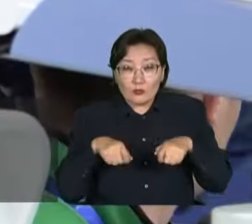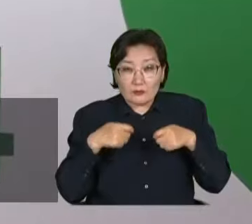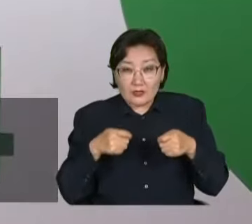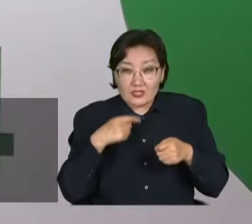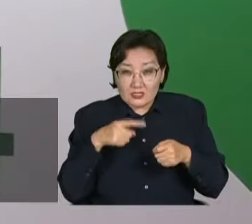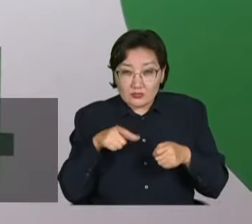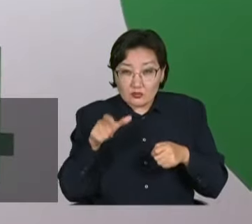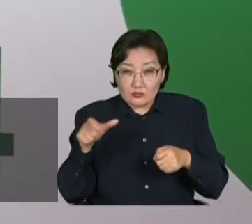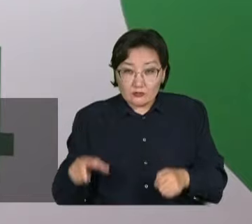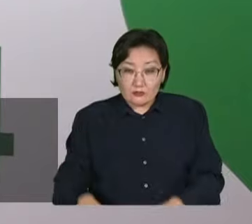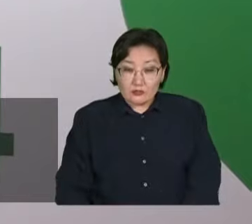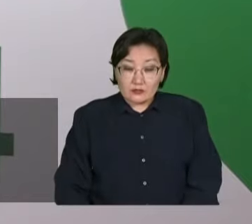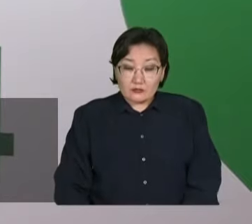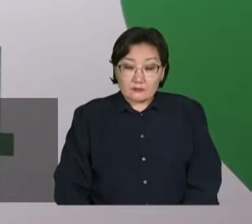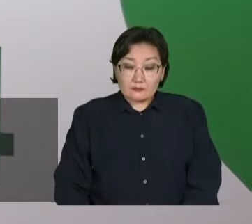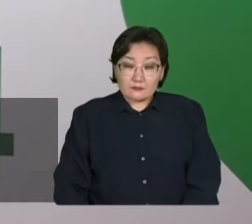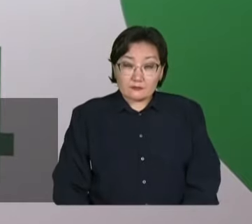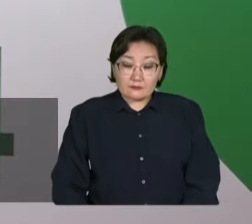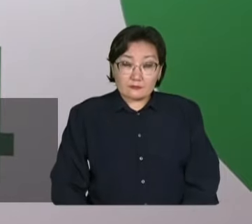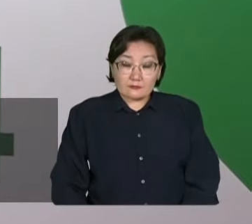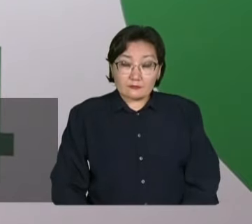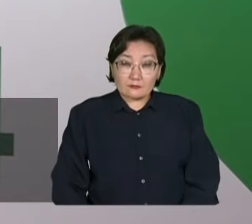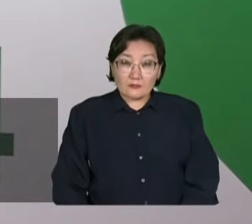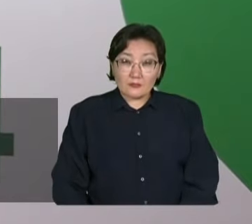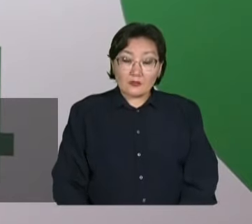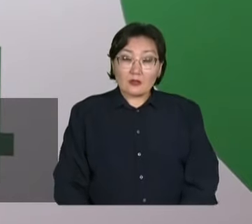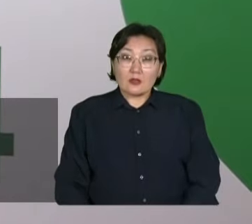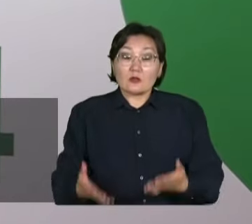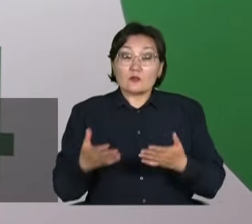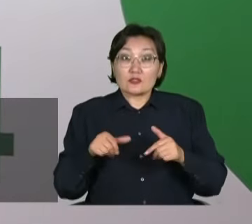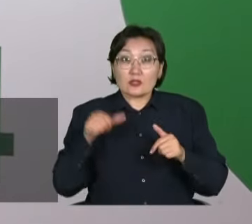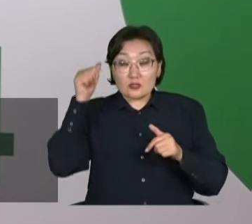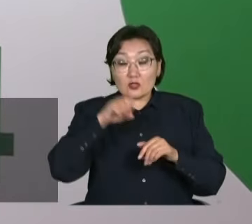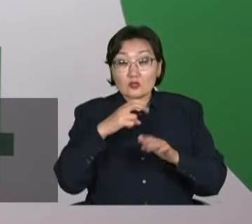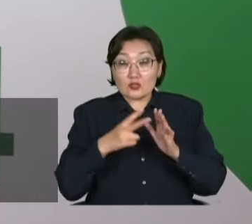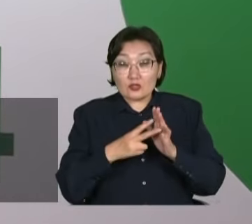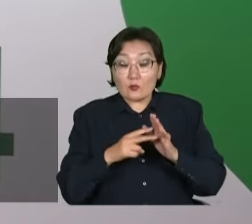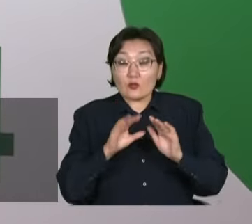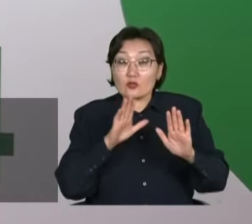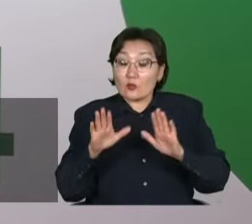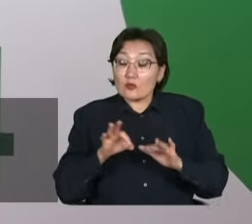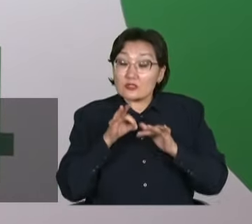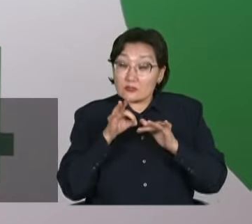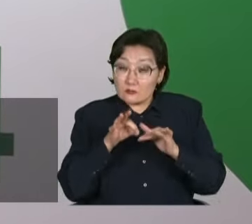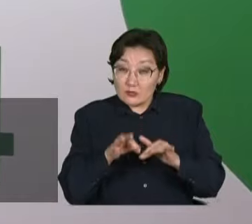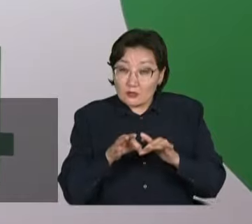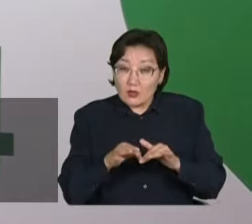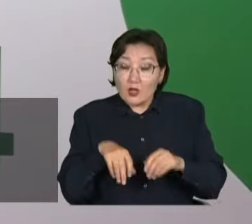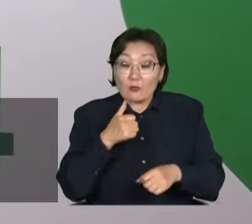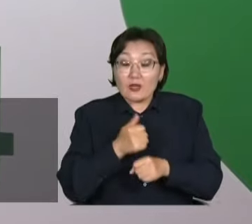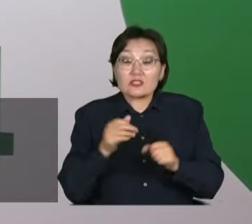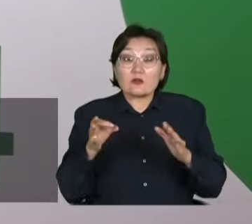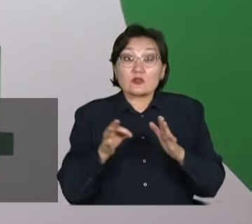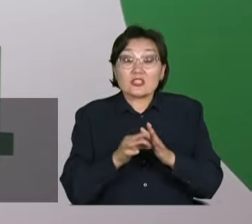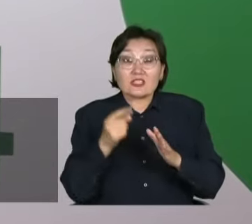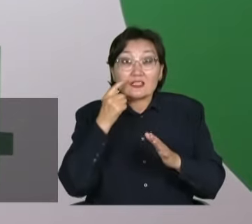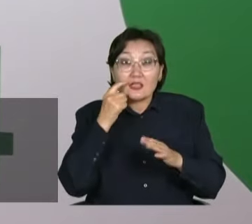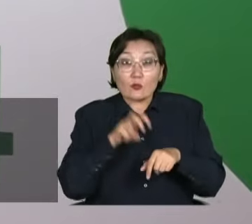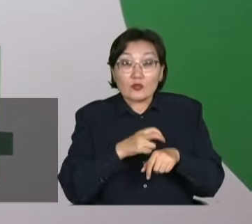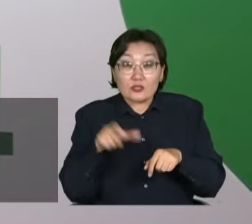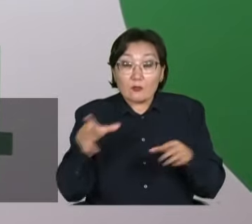ұйымдастырушылар. Существуем уже более 17 лет в этом году. Биыл біз 17-ші көрмені өткізіп отырмыз. Оның басты мақсаты тіс